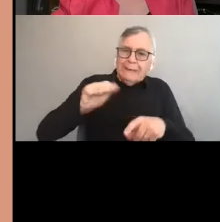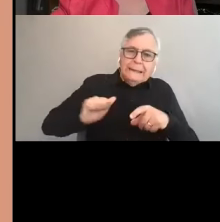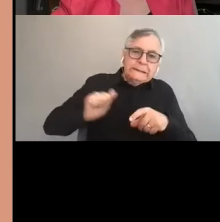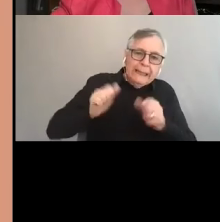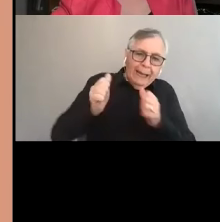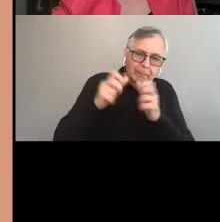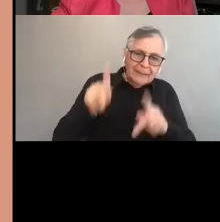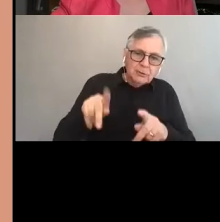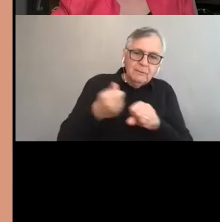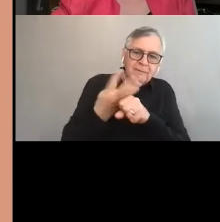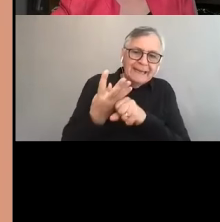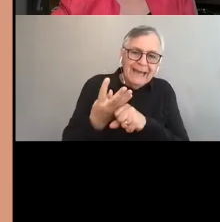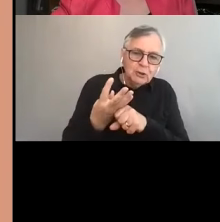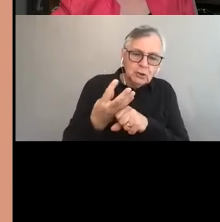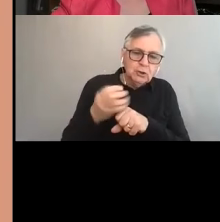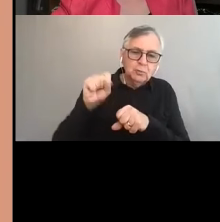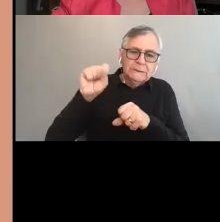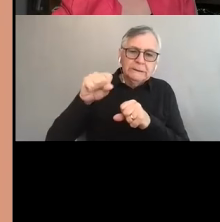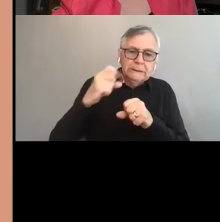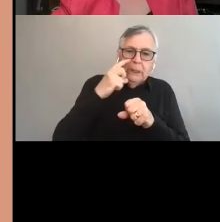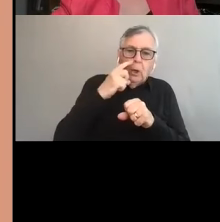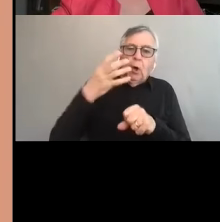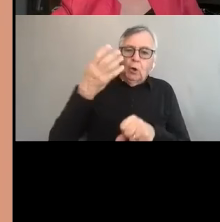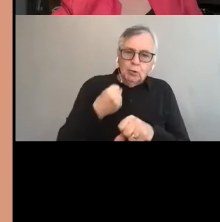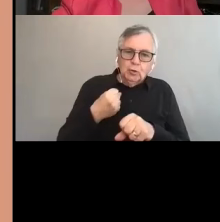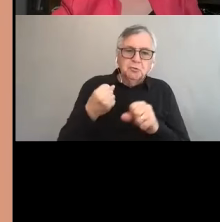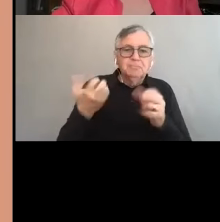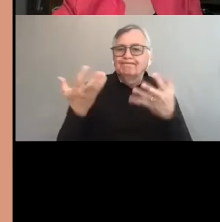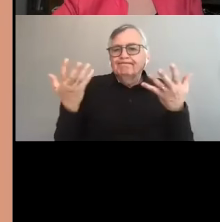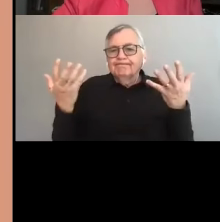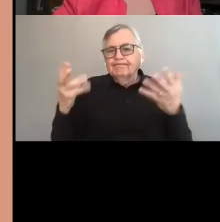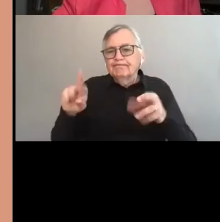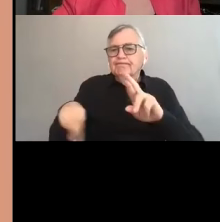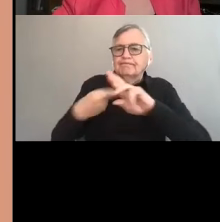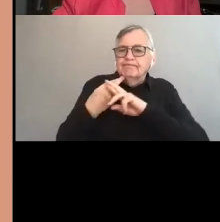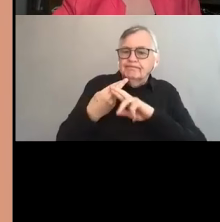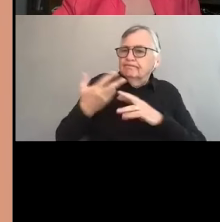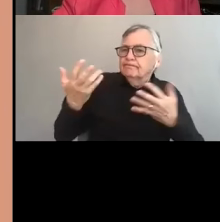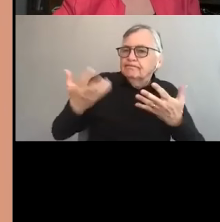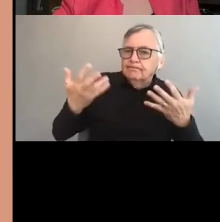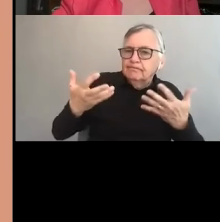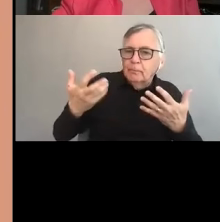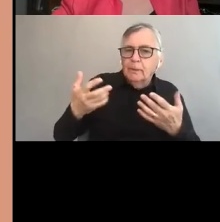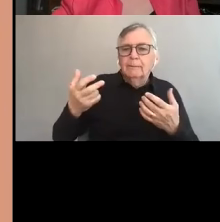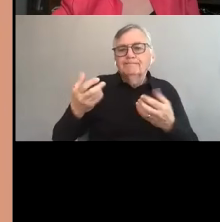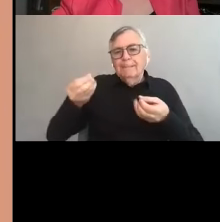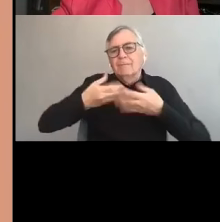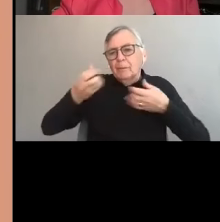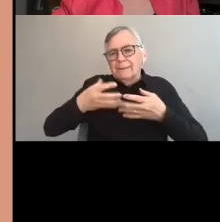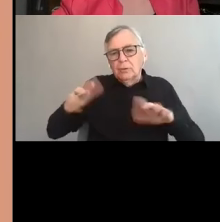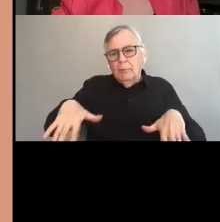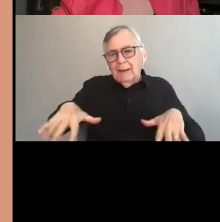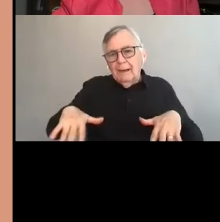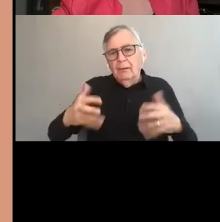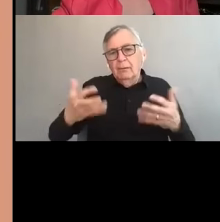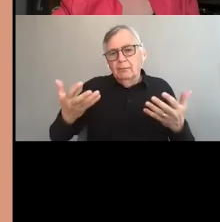positives et qui ont reçu le vaccin. On n'a pas de données publiées là-dessus. On